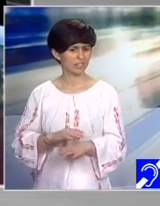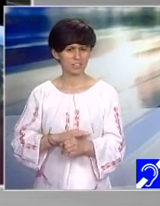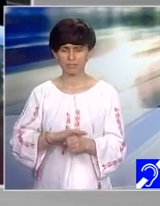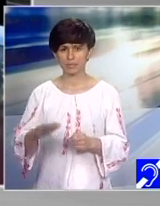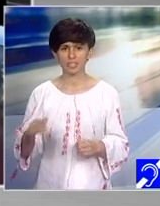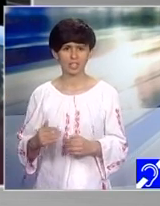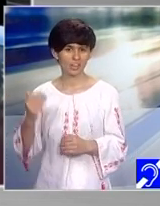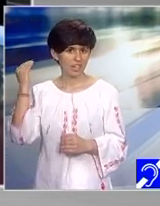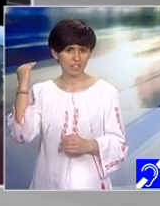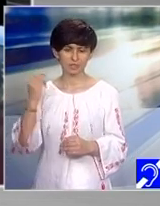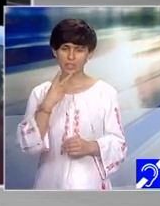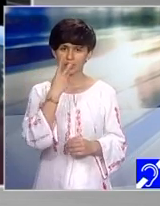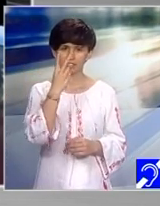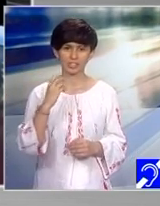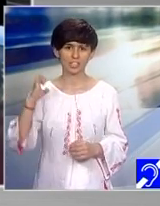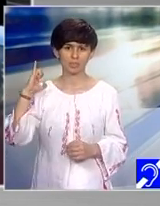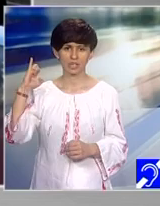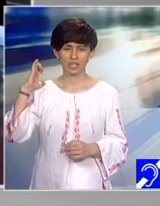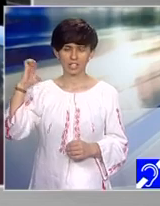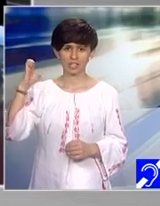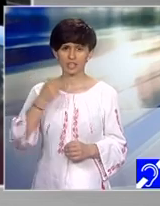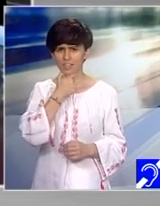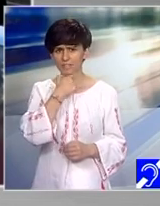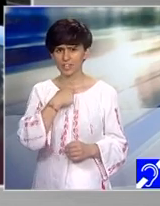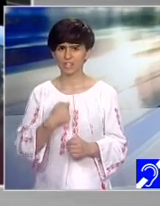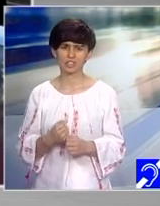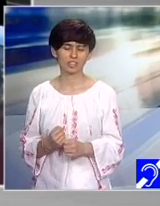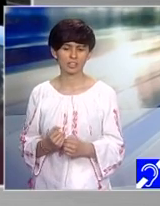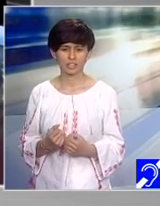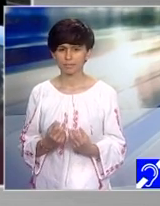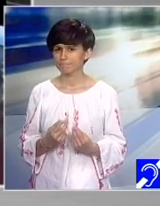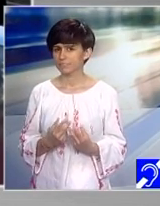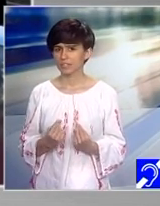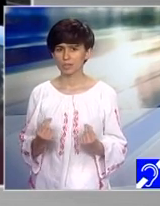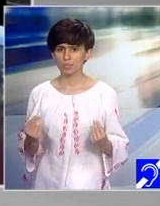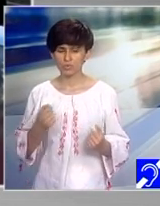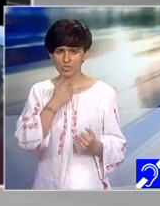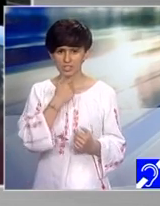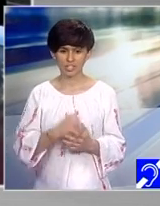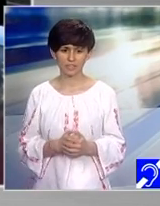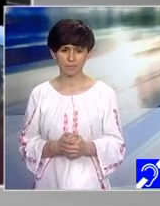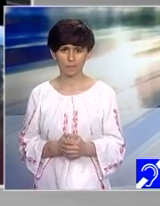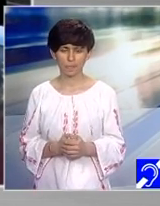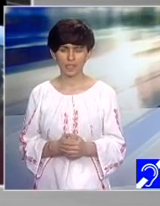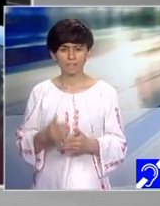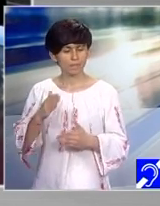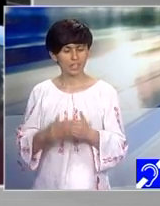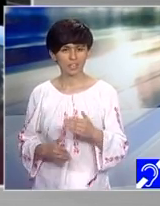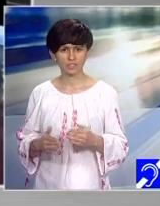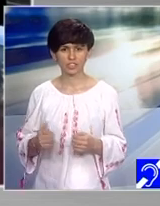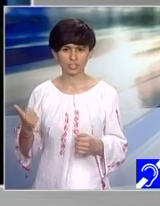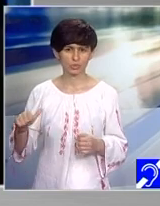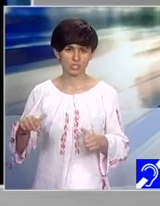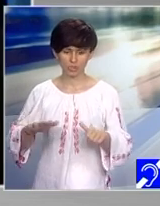vechi, în primul rând, vechi de sute de ani? Cât are cea mai veche? De la sfârșitul secolului